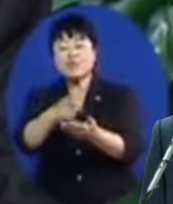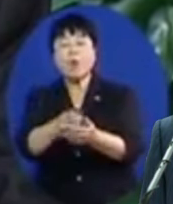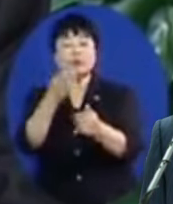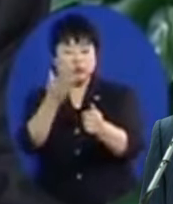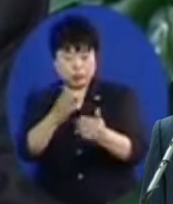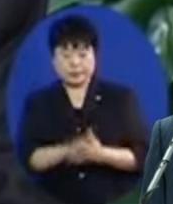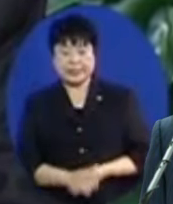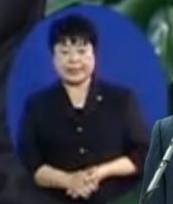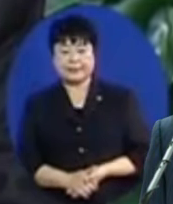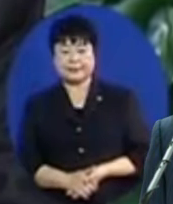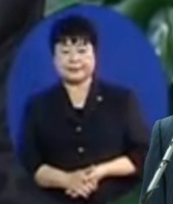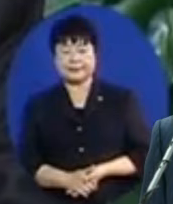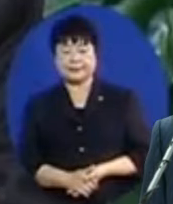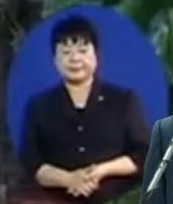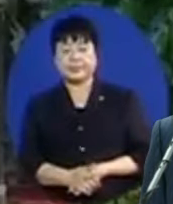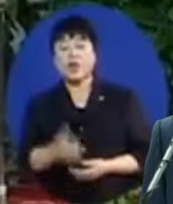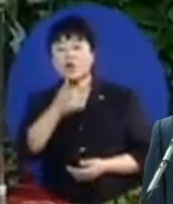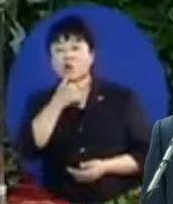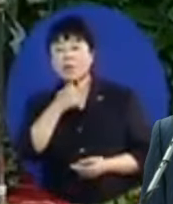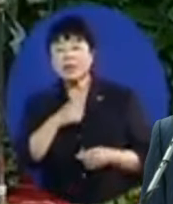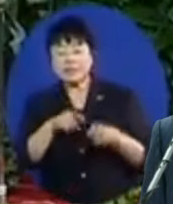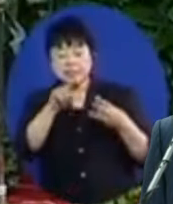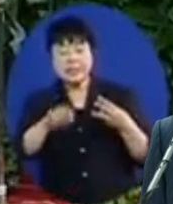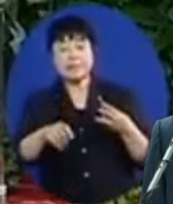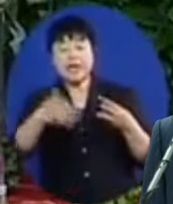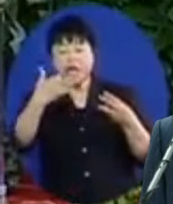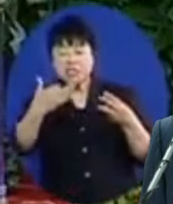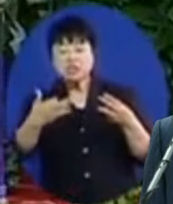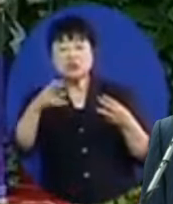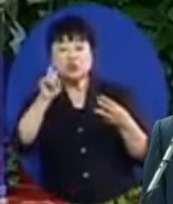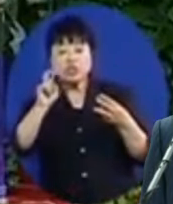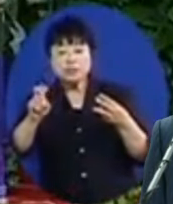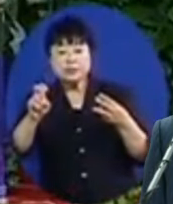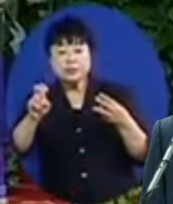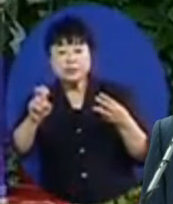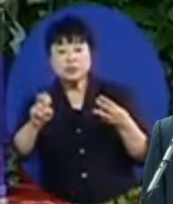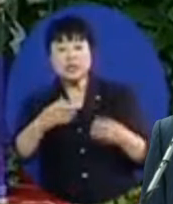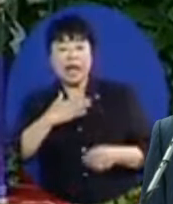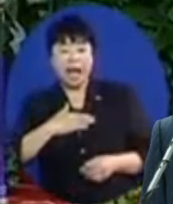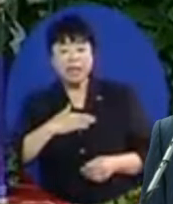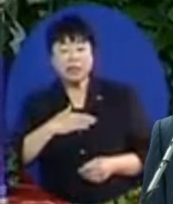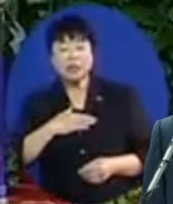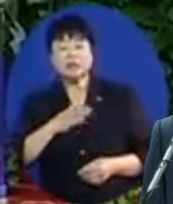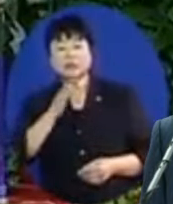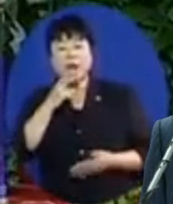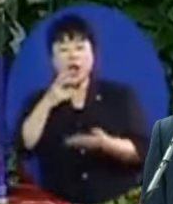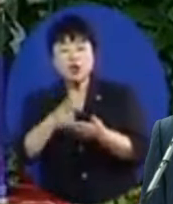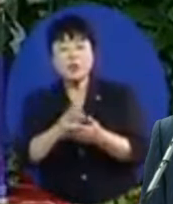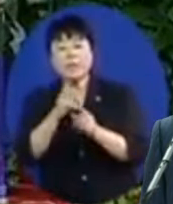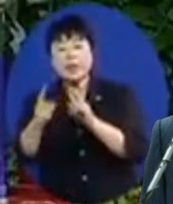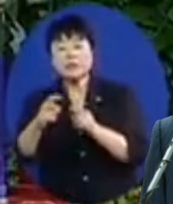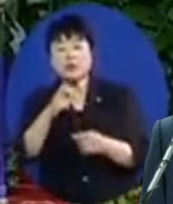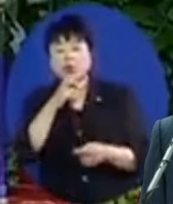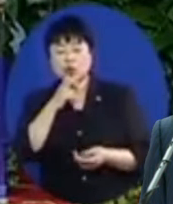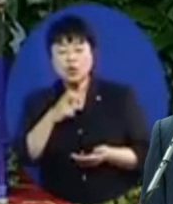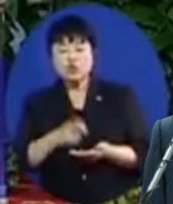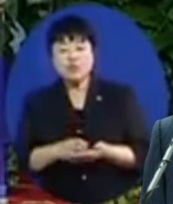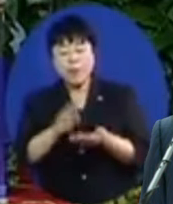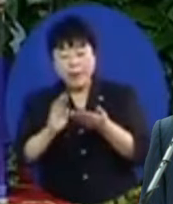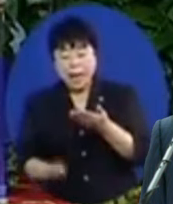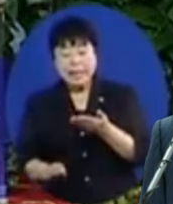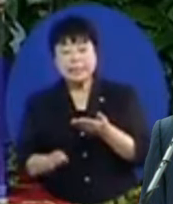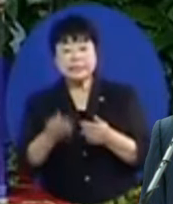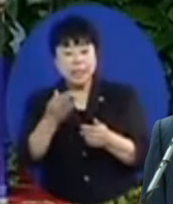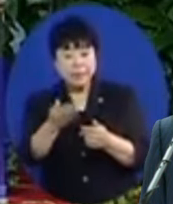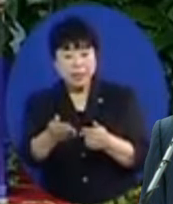것입니다. 로마서 3장 19절로 20절에 우리가 알거니와 무릇 율법이 말하는 바는 율법 아래에 있는 자들에게 말하는